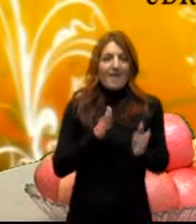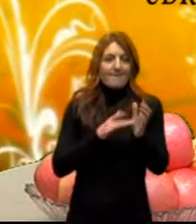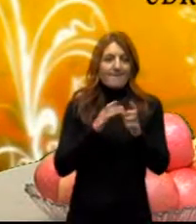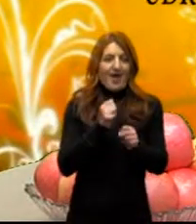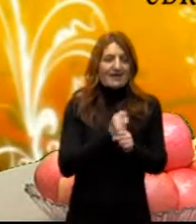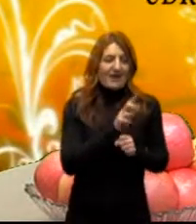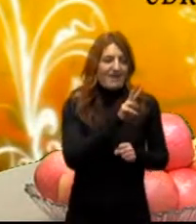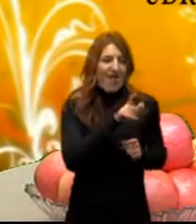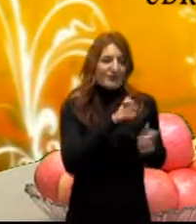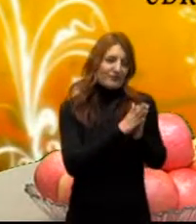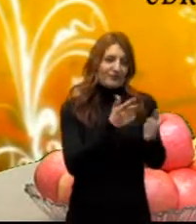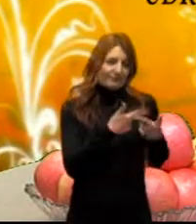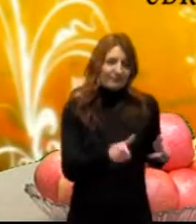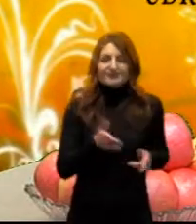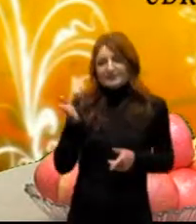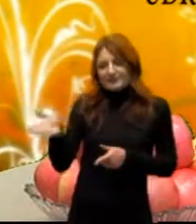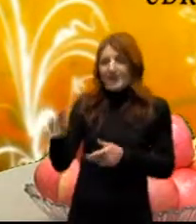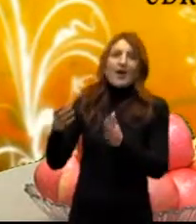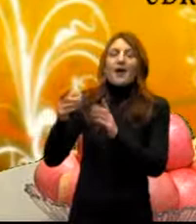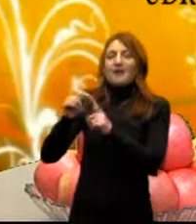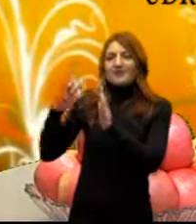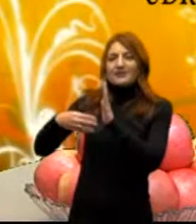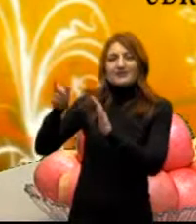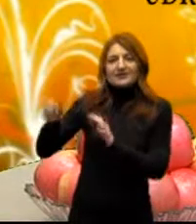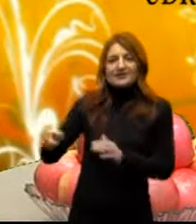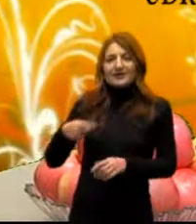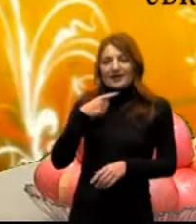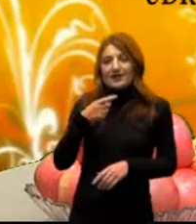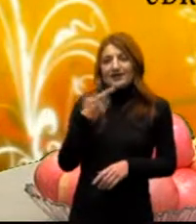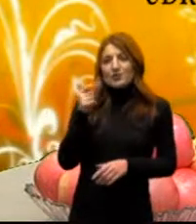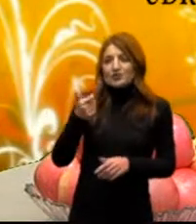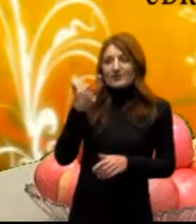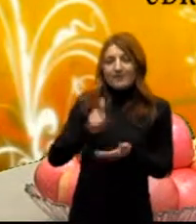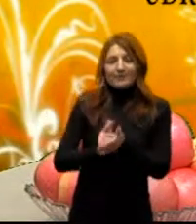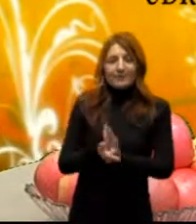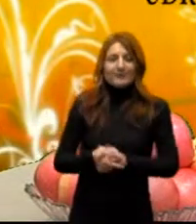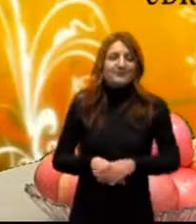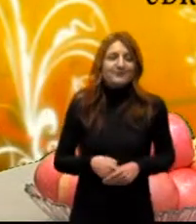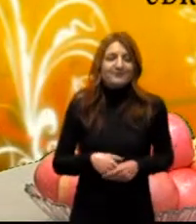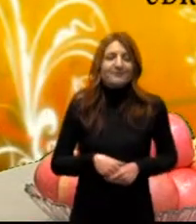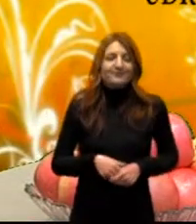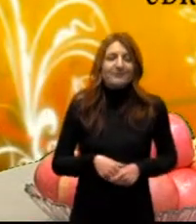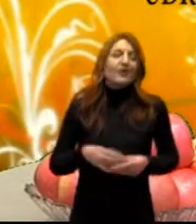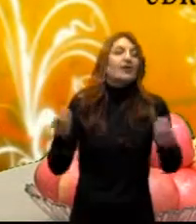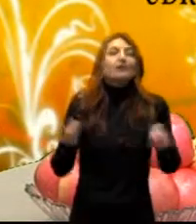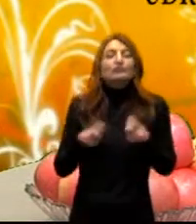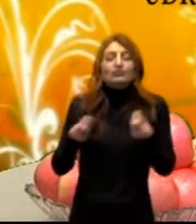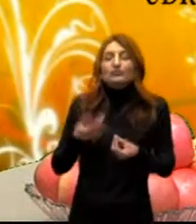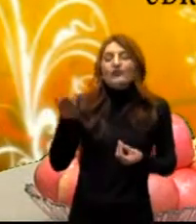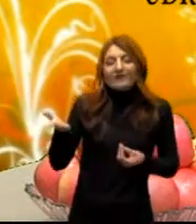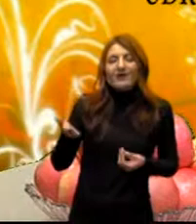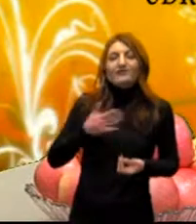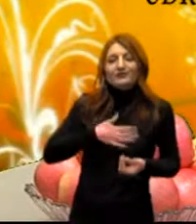završi psihologinja svoju misao? Nama su dvije minute ostale, a ja moram nešto najaviti. Što bi vi ipak